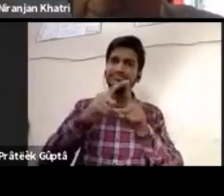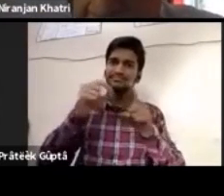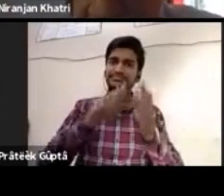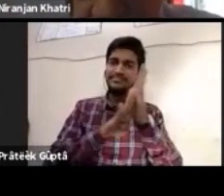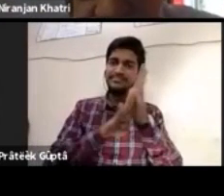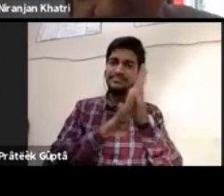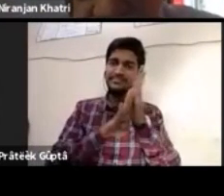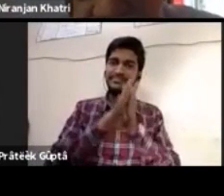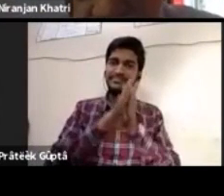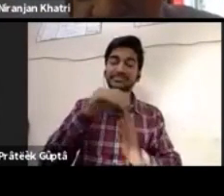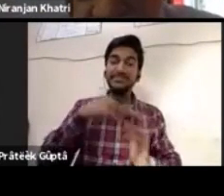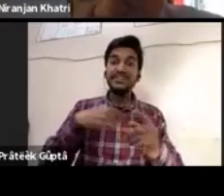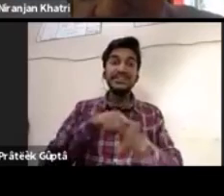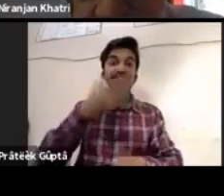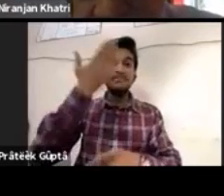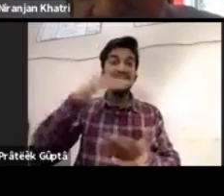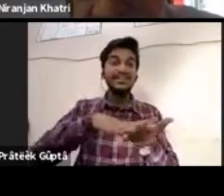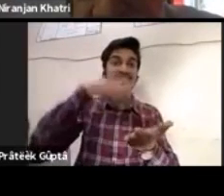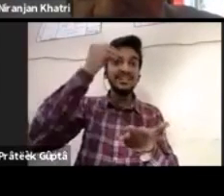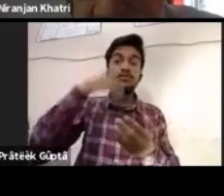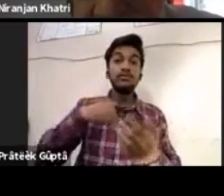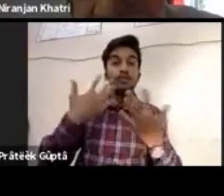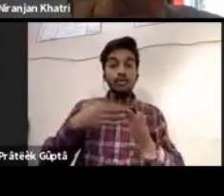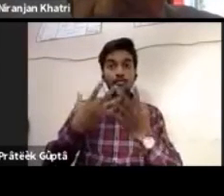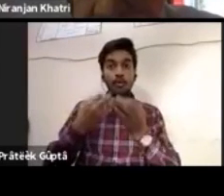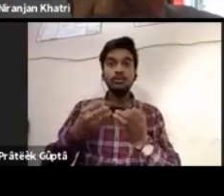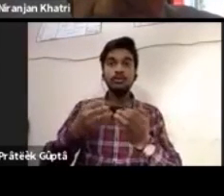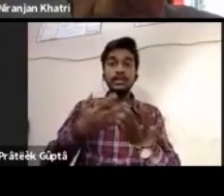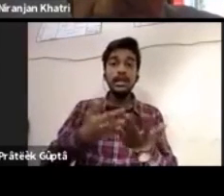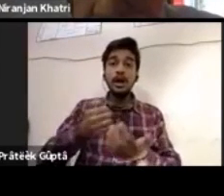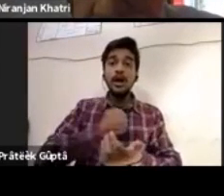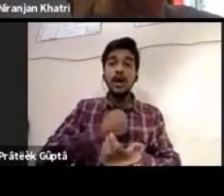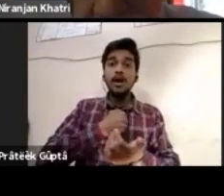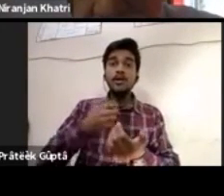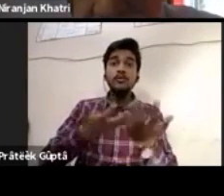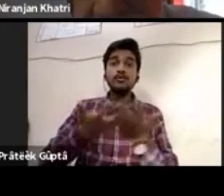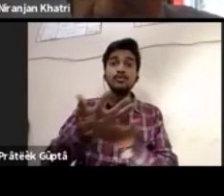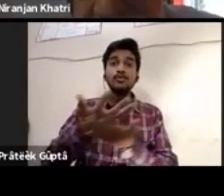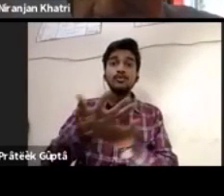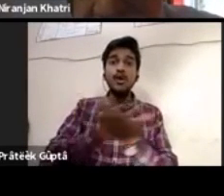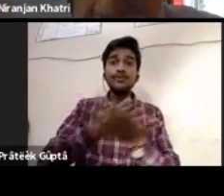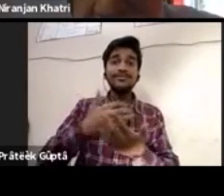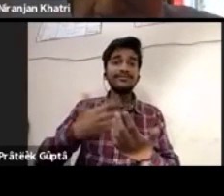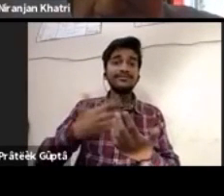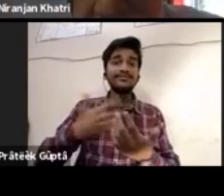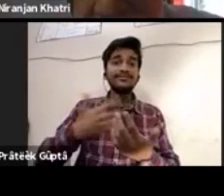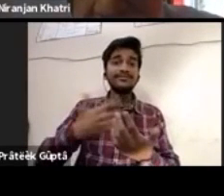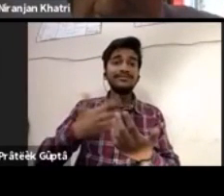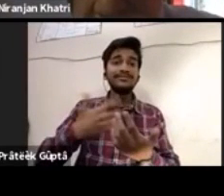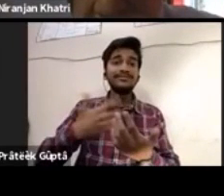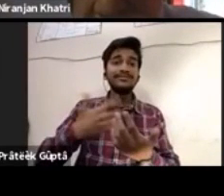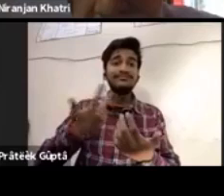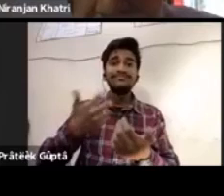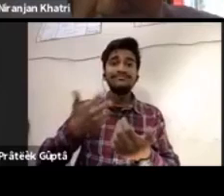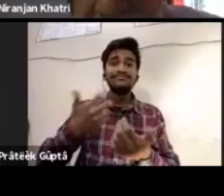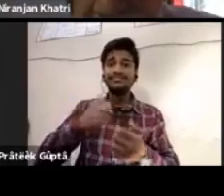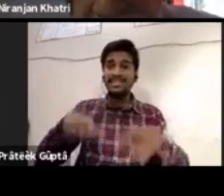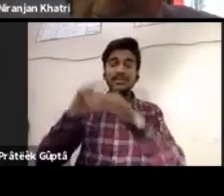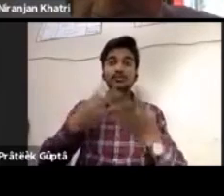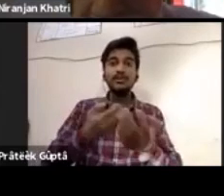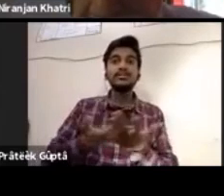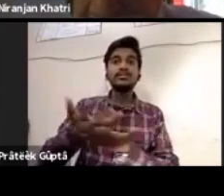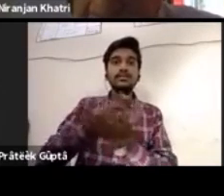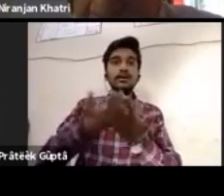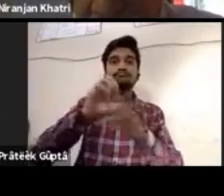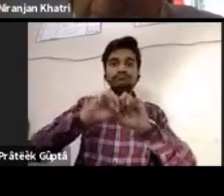सीखा कि अपना कॉन्टेक्ट हम सबको शेयर कर दें और उससे उस कॉन्टेक्ट से पता नहीं कितने लोगों का और फायदा हो जाए, ऐसे मेरा निवेदन आप सब लोगों